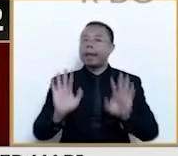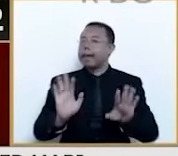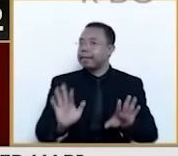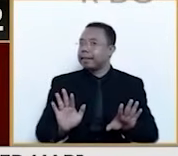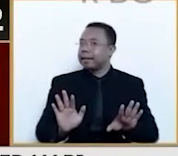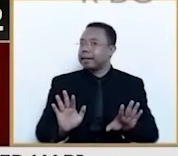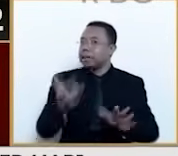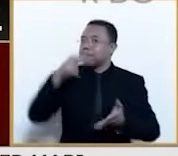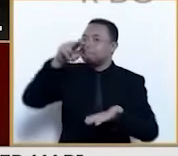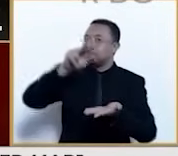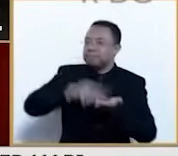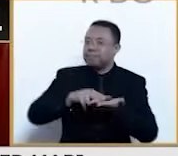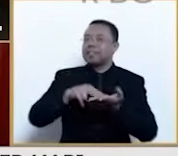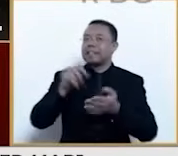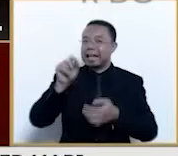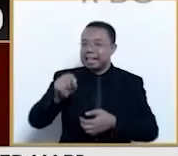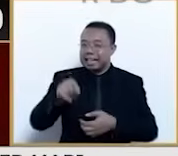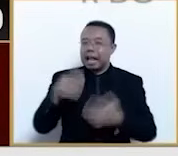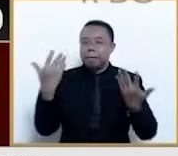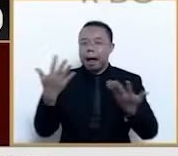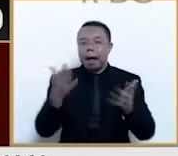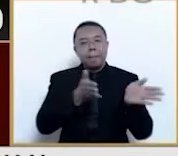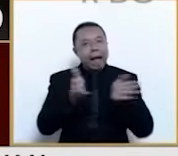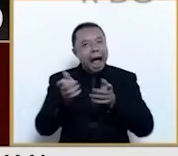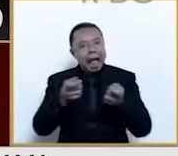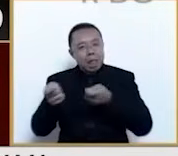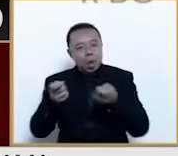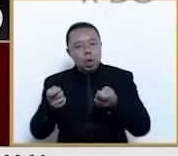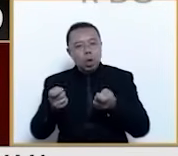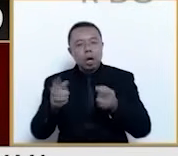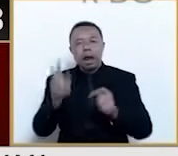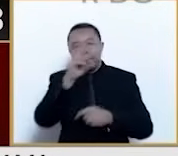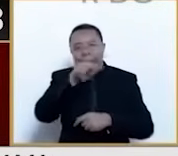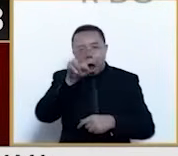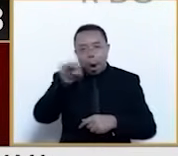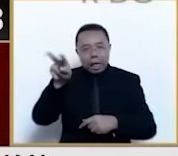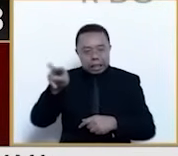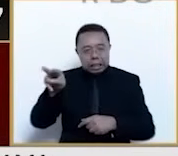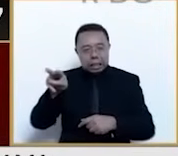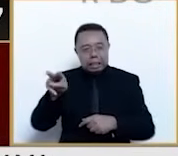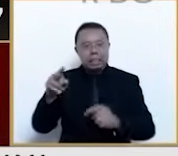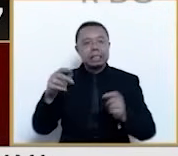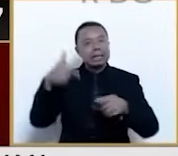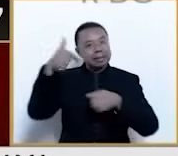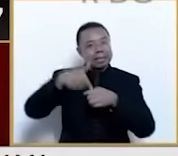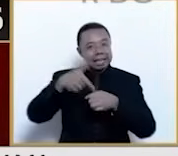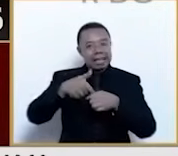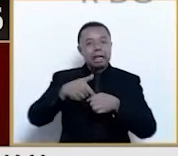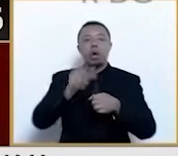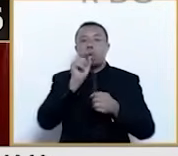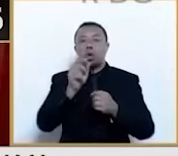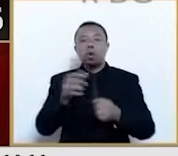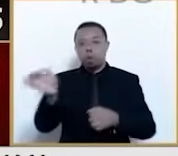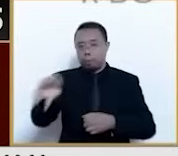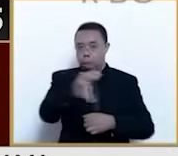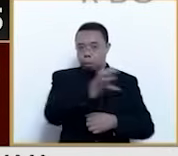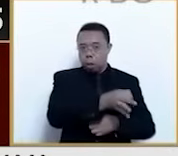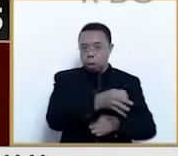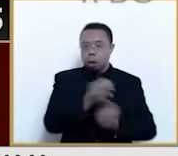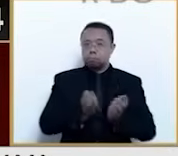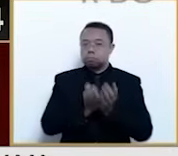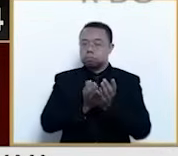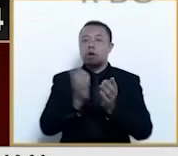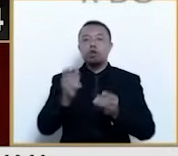berhati-hati dalam mengambil kebijakan. Bagaimana mengatur dan mengawasi SPBU di perairan